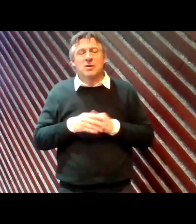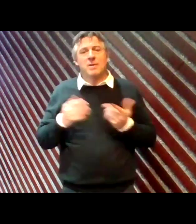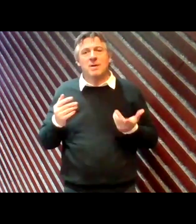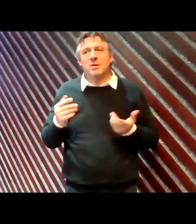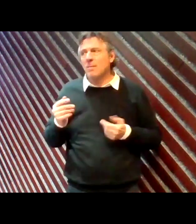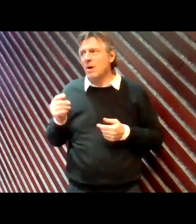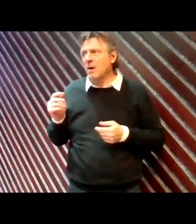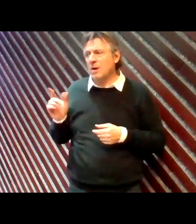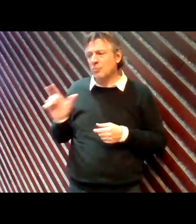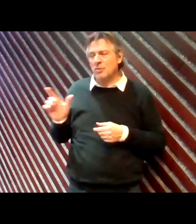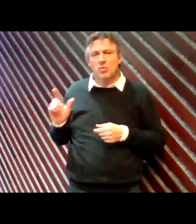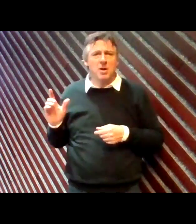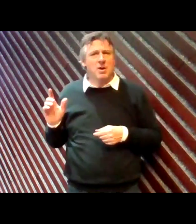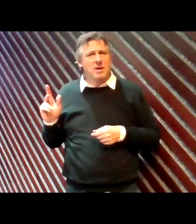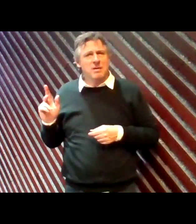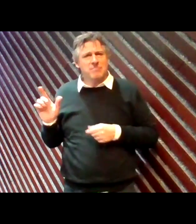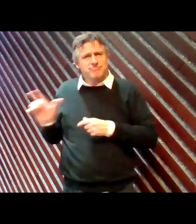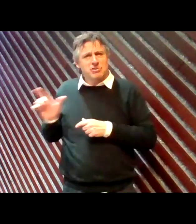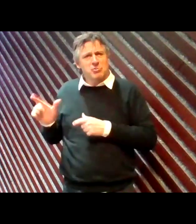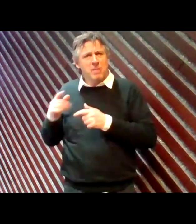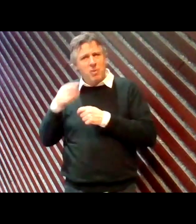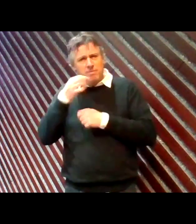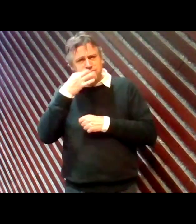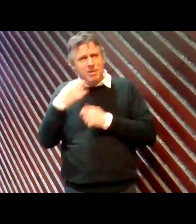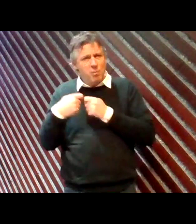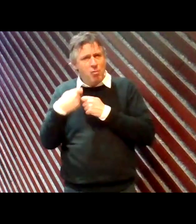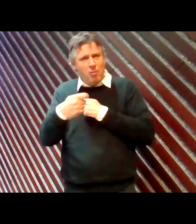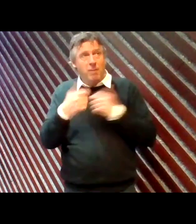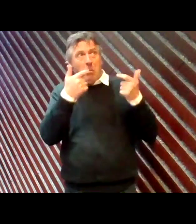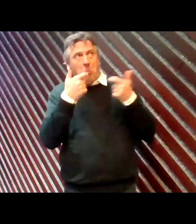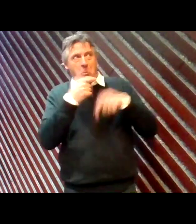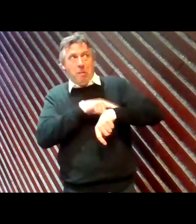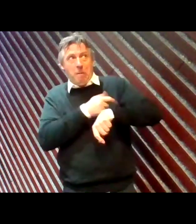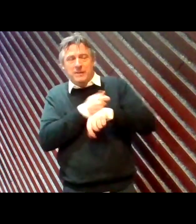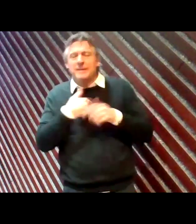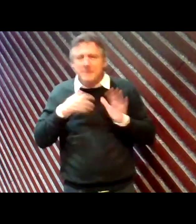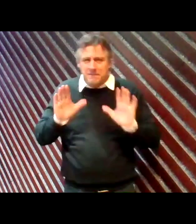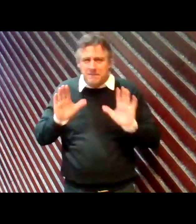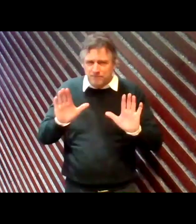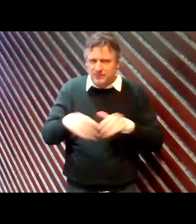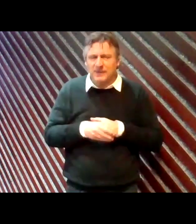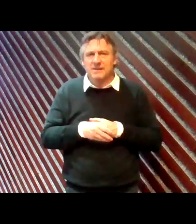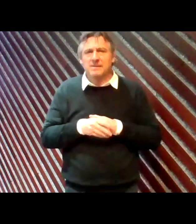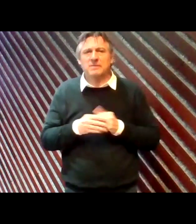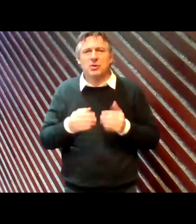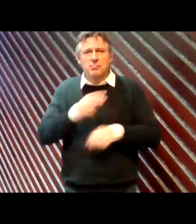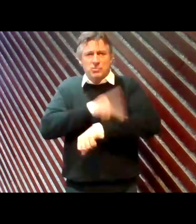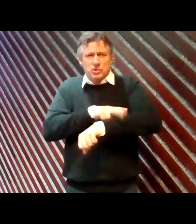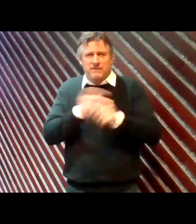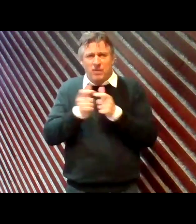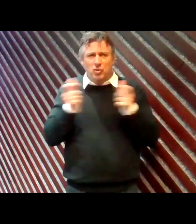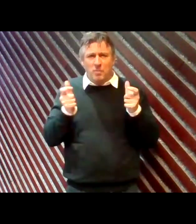mais sur la mesure d'impact justement quand on est chef d'entreprise on mesure son impact par l